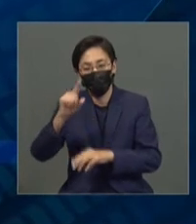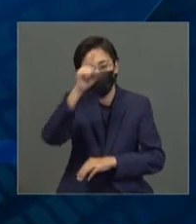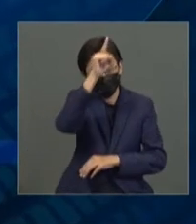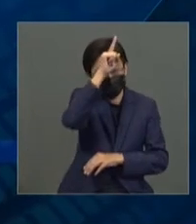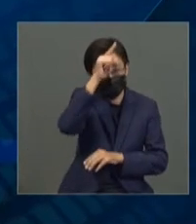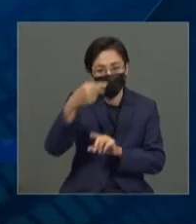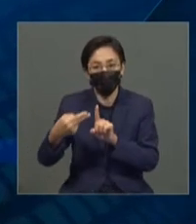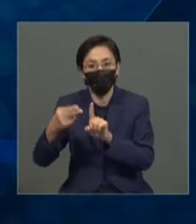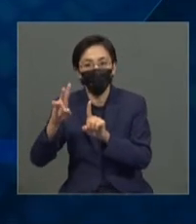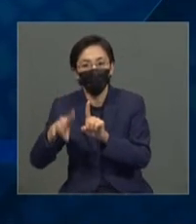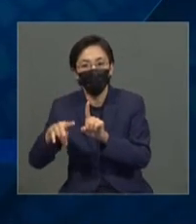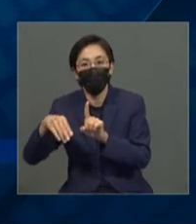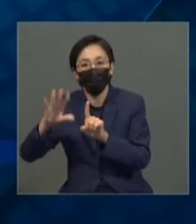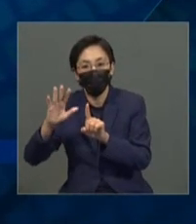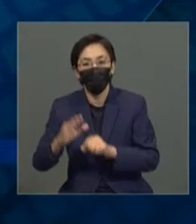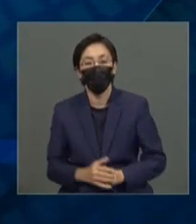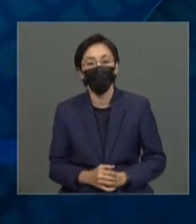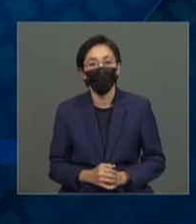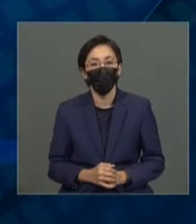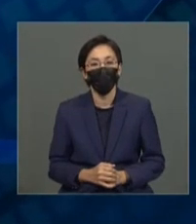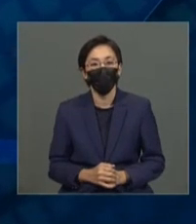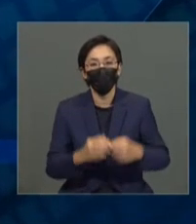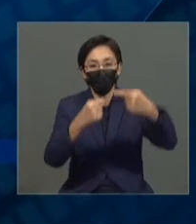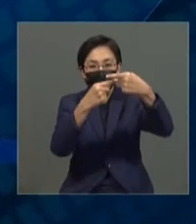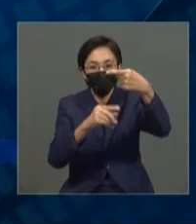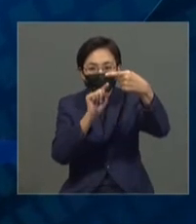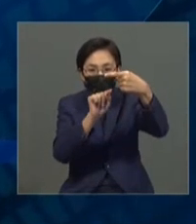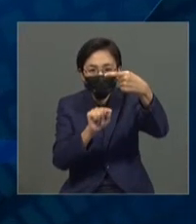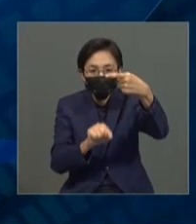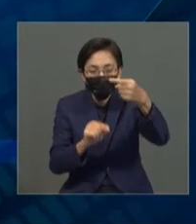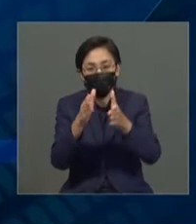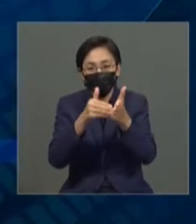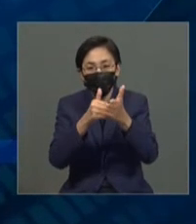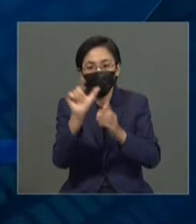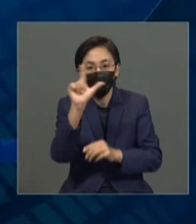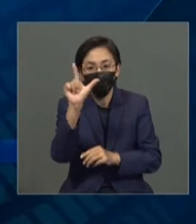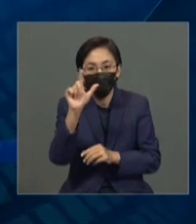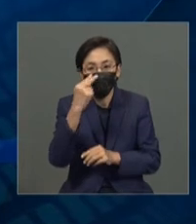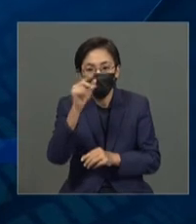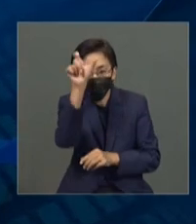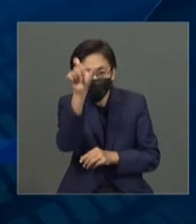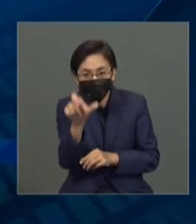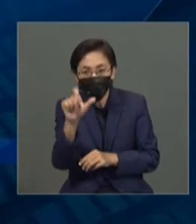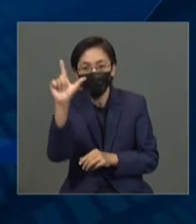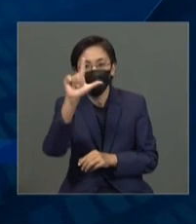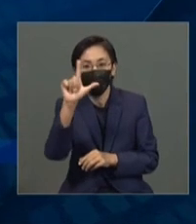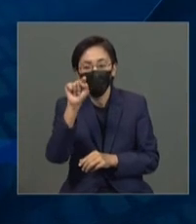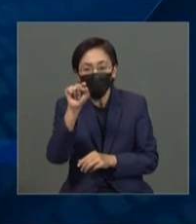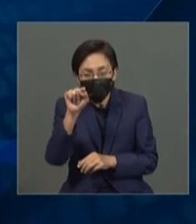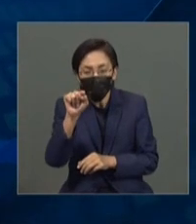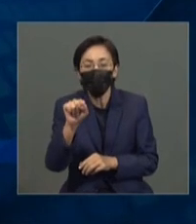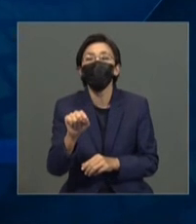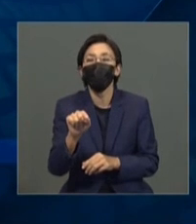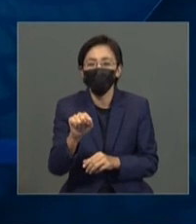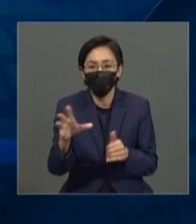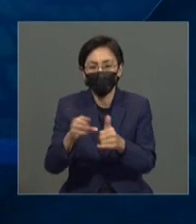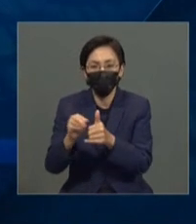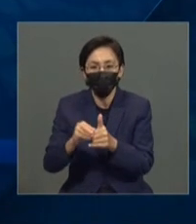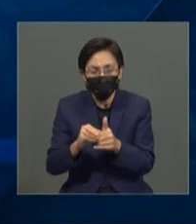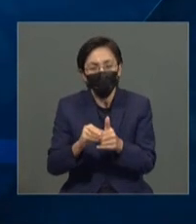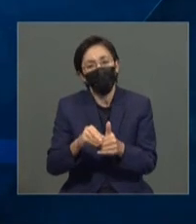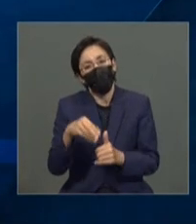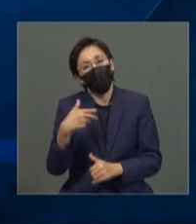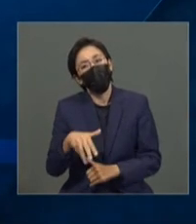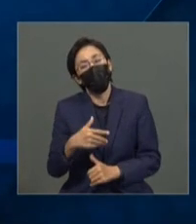มนี 17,000 กว่ารายเราระบายให้เห็นเป็นสีเหลืองนะคะก็จะเป็นสถานการณ์ที่ยังน่าเป็นห่วงค่ะรวม